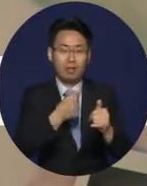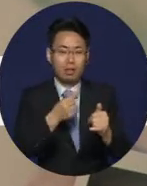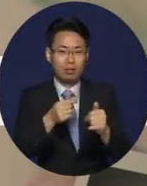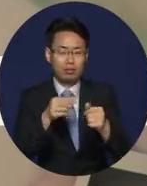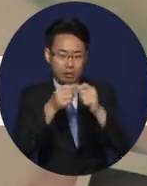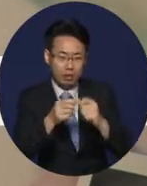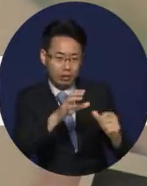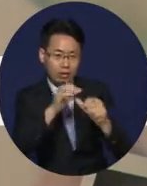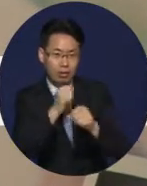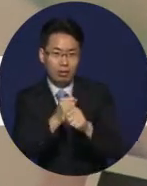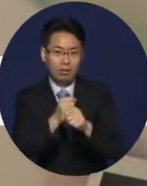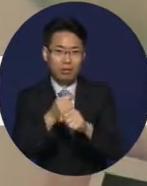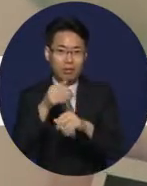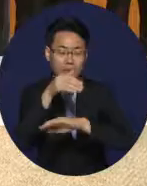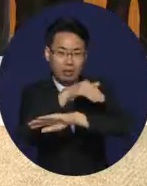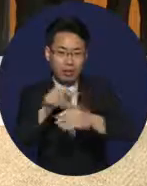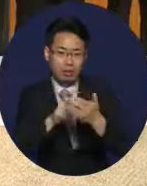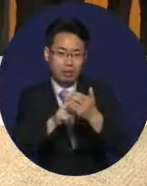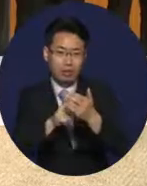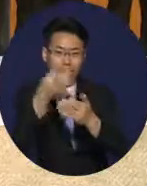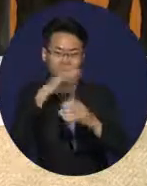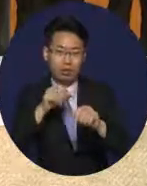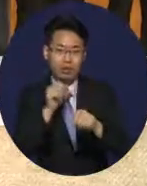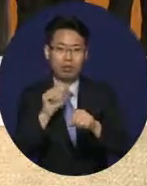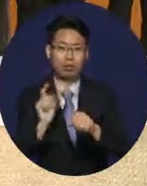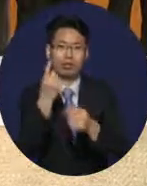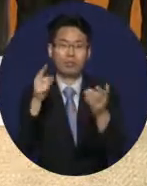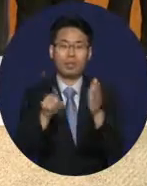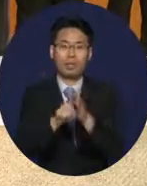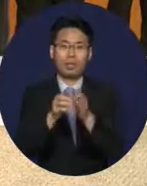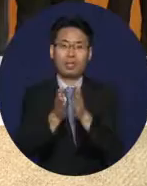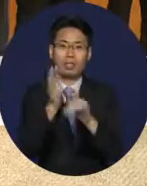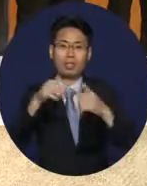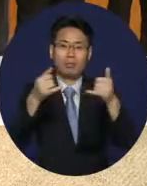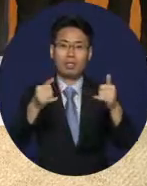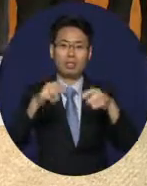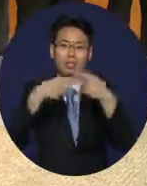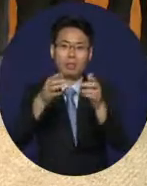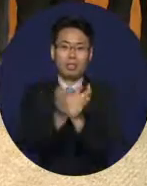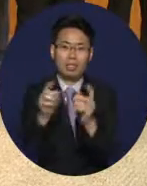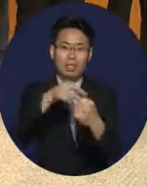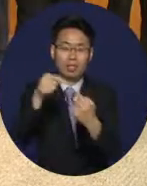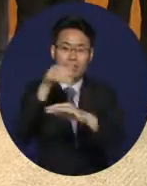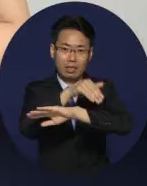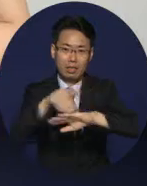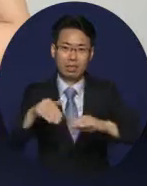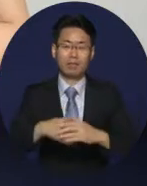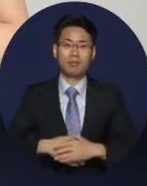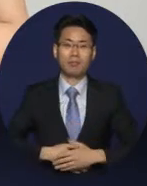반영하고 계획 추진의 실효성을 높이기 위해 시민참여단을 운영한다는 방침입니다.